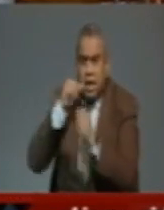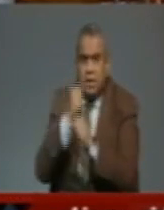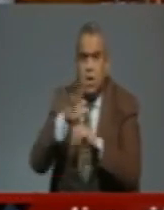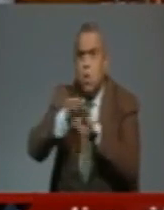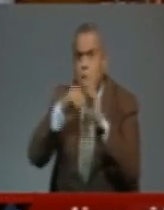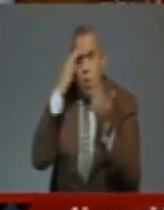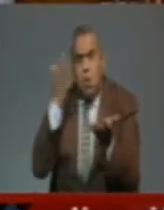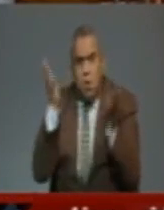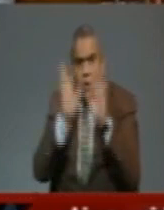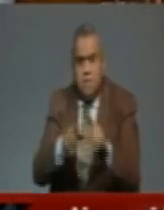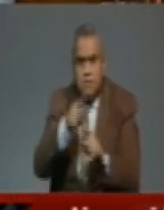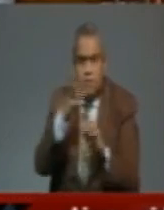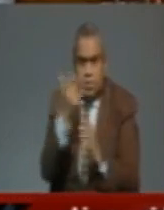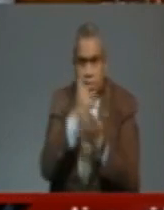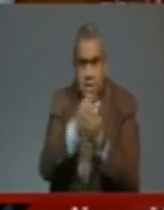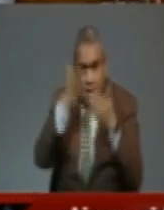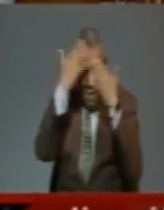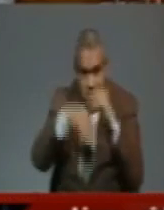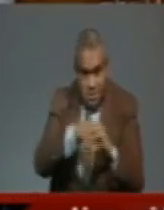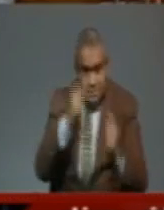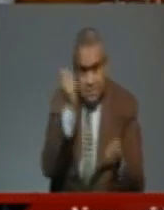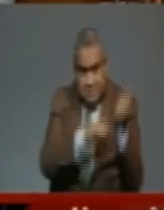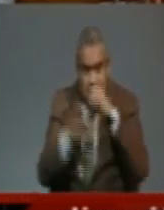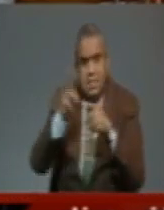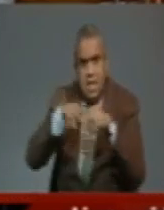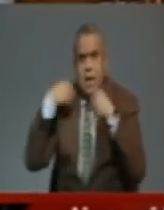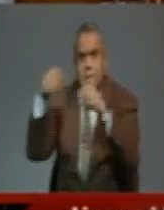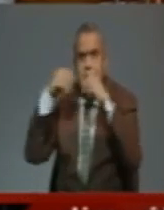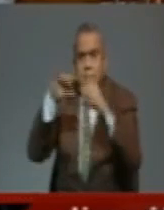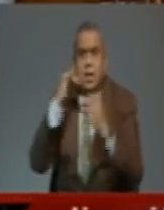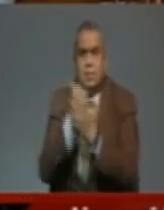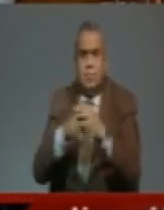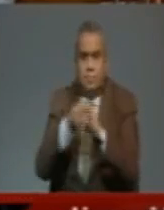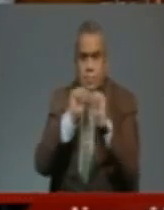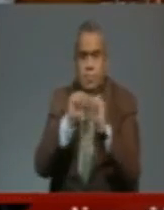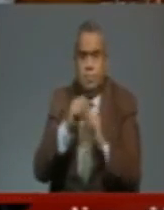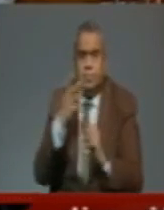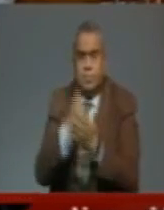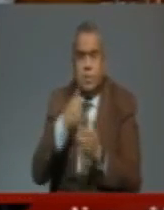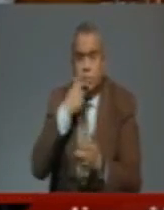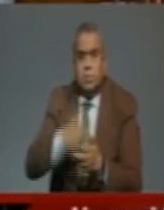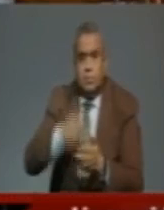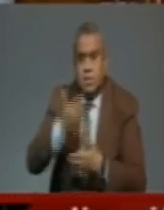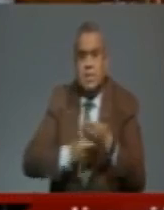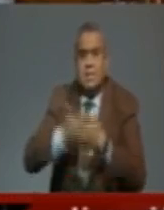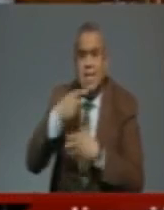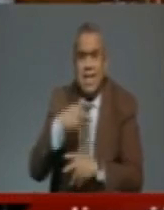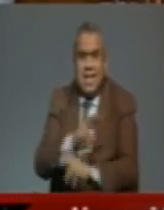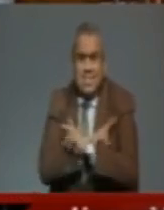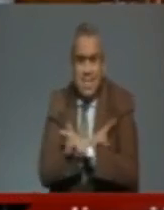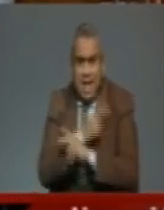وهترجع تاني وعطى الزرة من ميناء اسكندريه، عشان زي ما هتكلم دلوقتي نعظم تجاره الترانزيت اللي سيادتك قبل